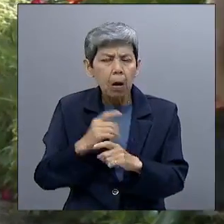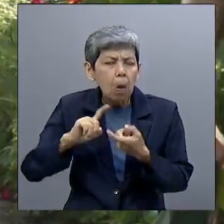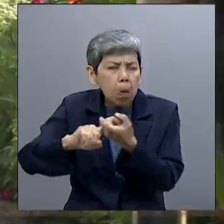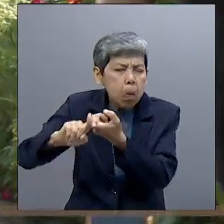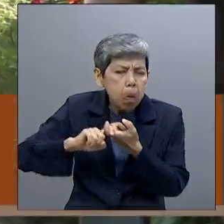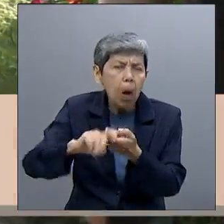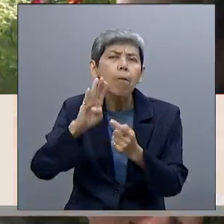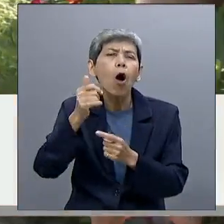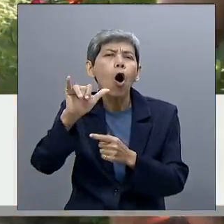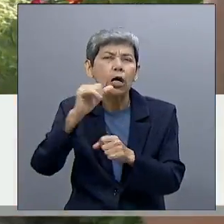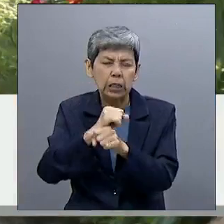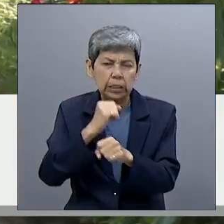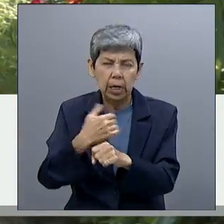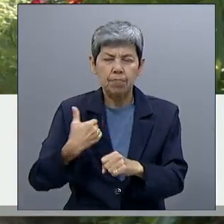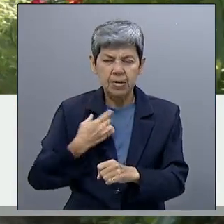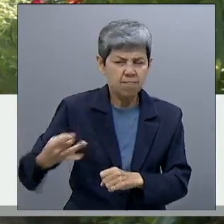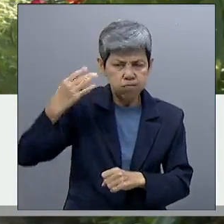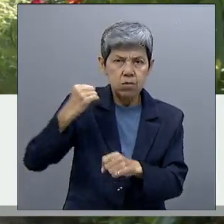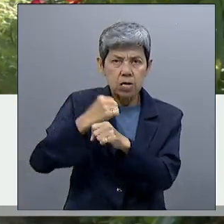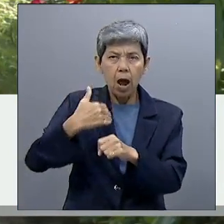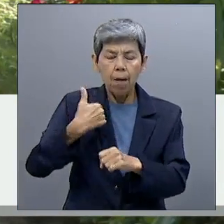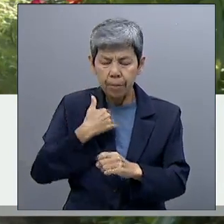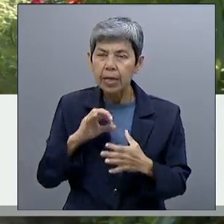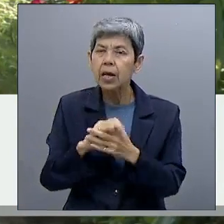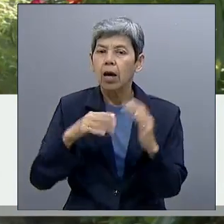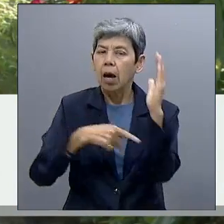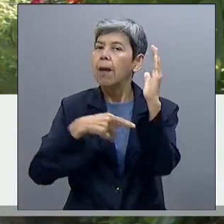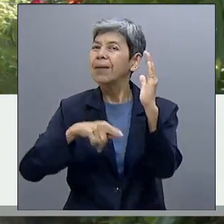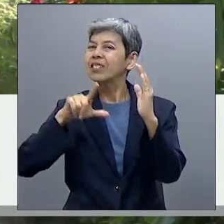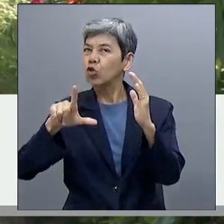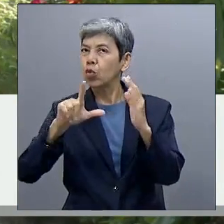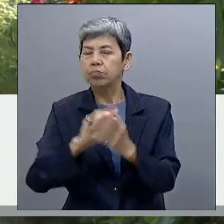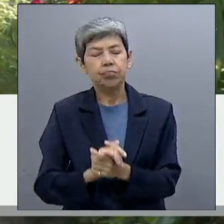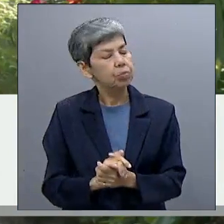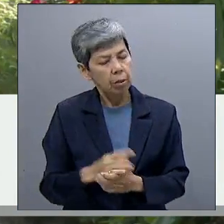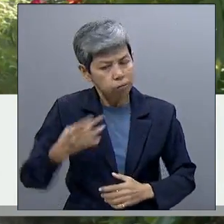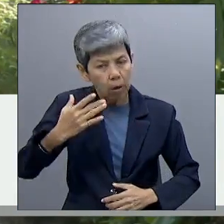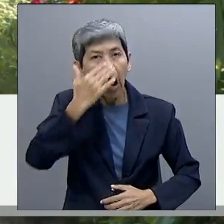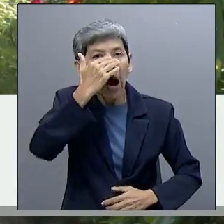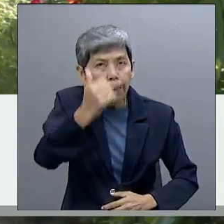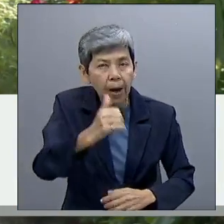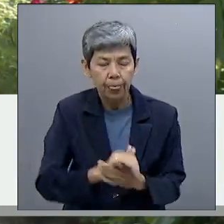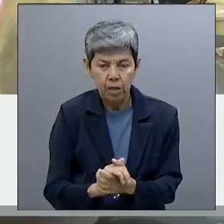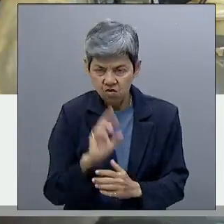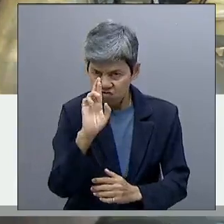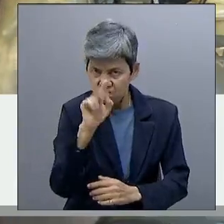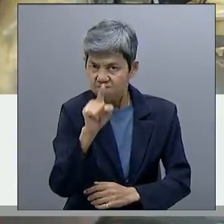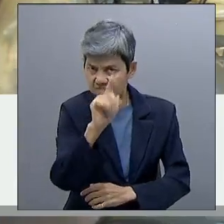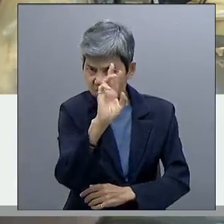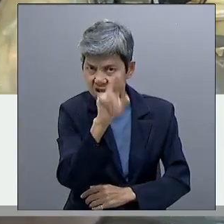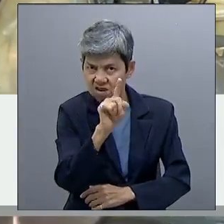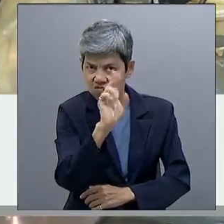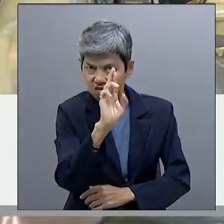บอยการหักหลังทีมงานซึ่งเป็นคนพัทลุงเหมือนกันไม่น่าทำกันเลยให้ระวังตัวเอาไว้ได้